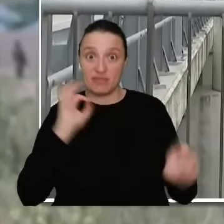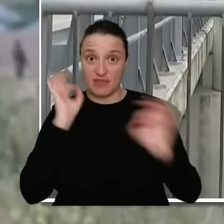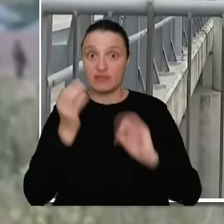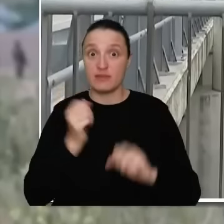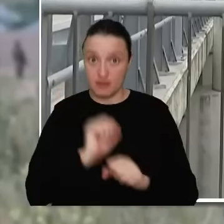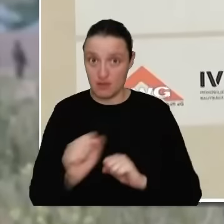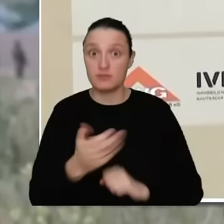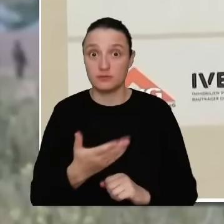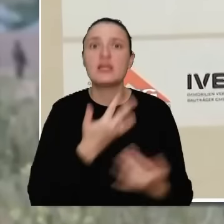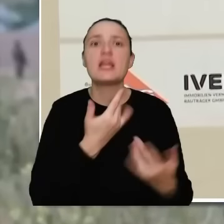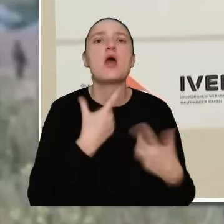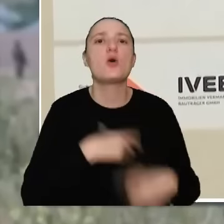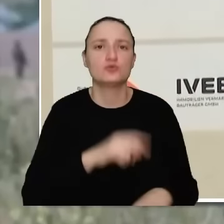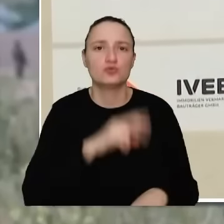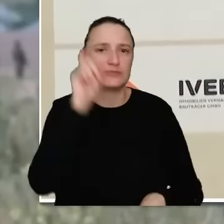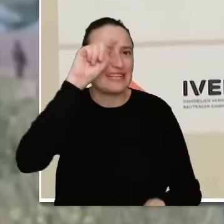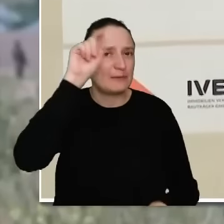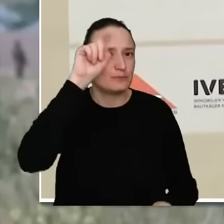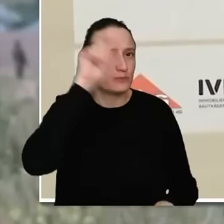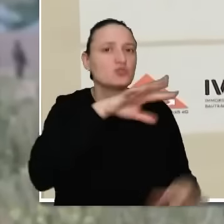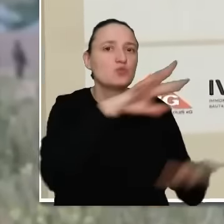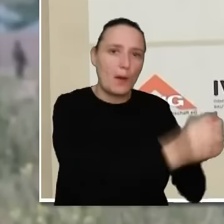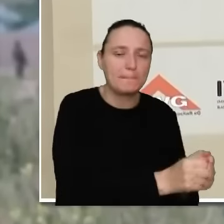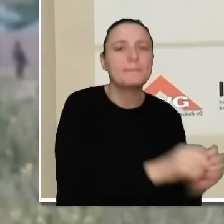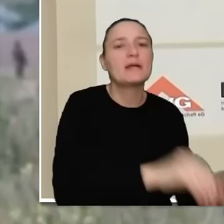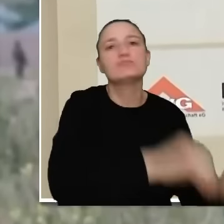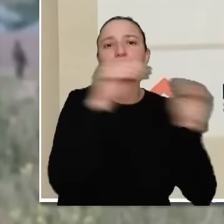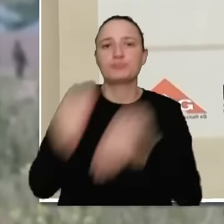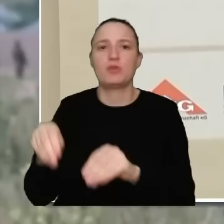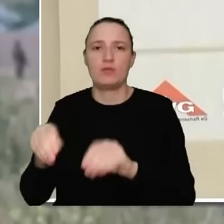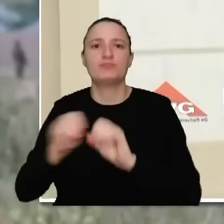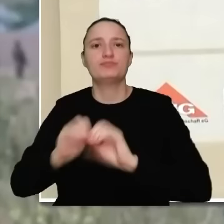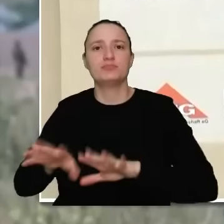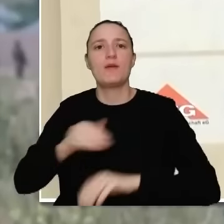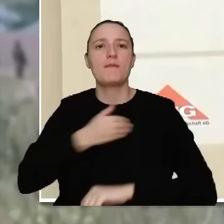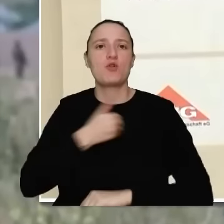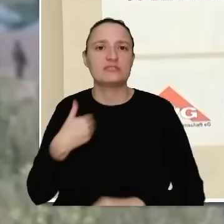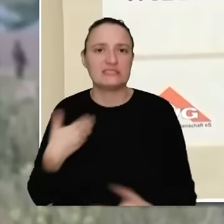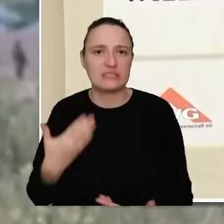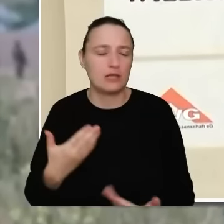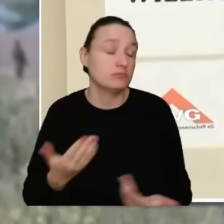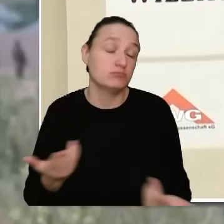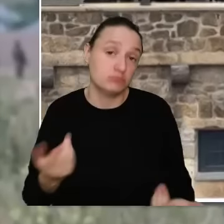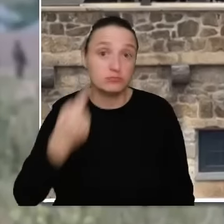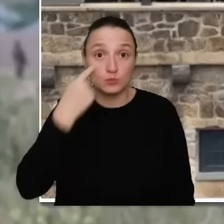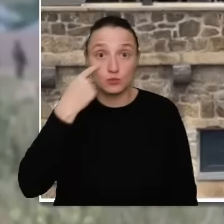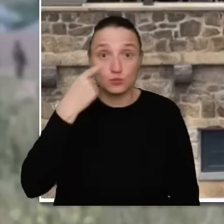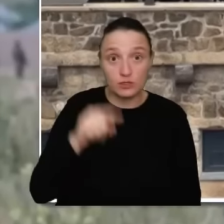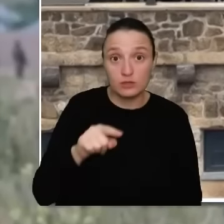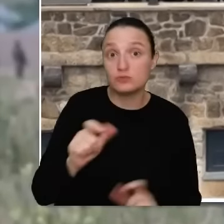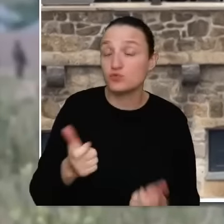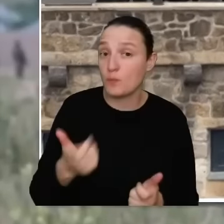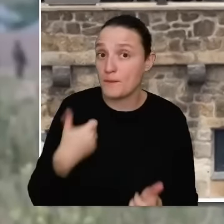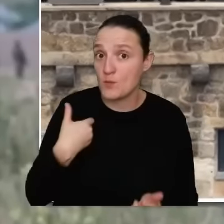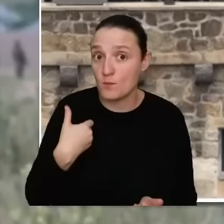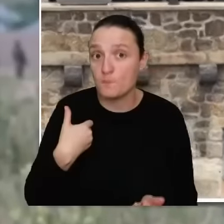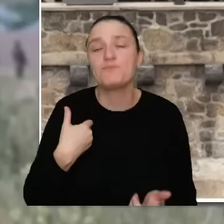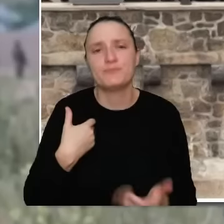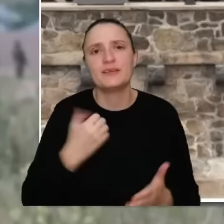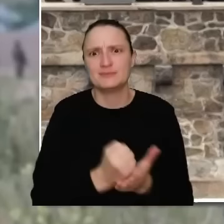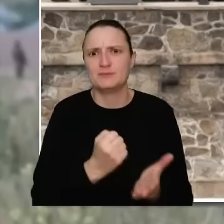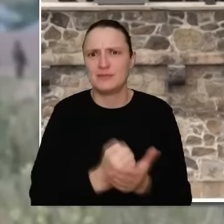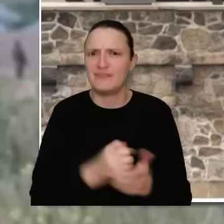tego, ile osób wydalono z terenu Niemiec do Polski. To, na co zwróciła Pani uwagę, to kwestia